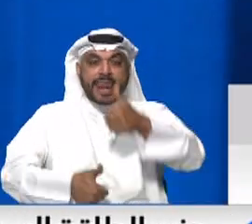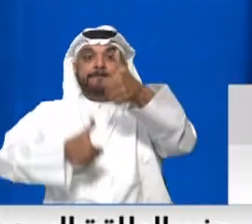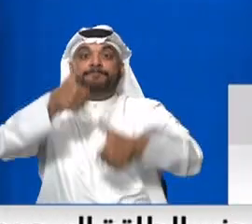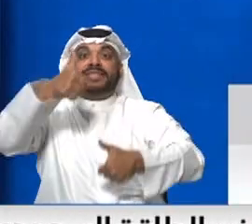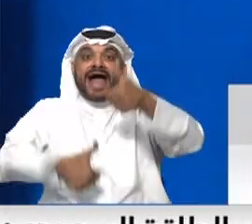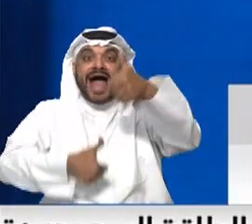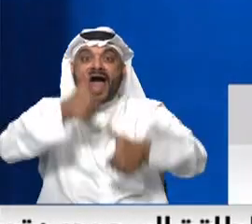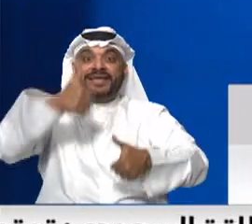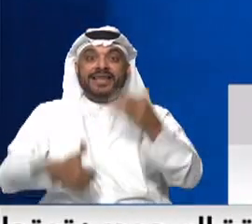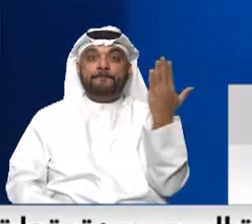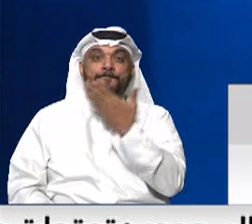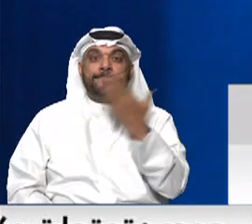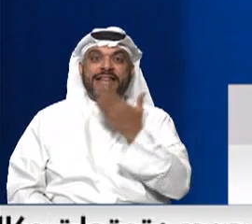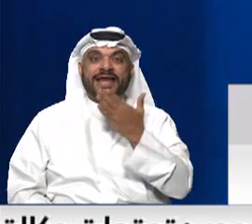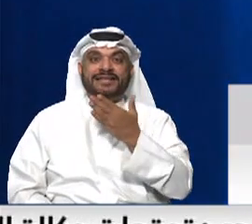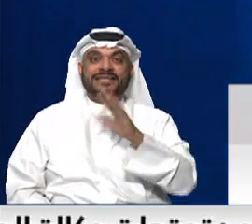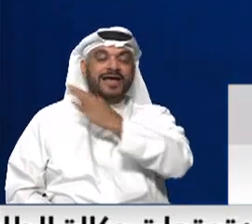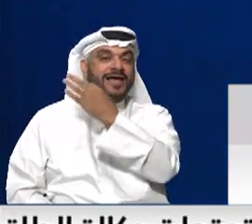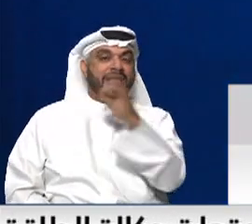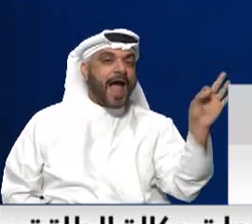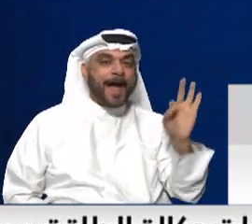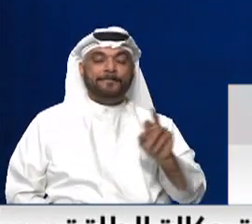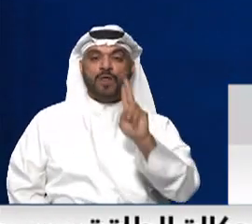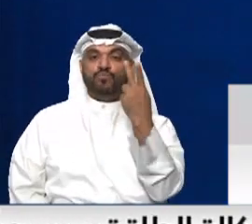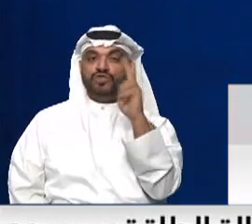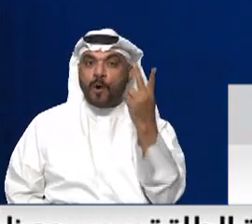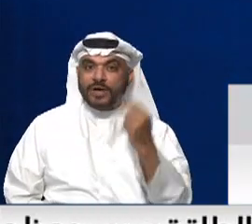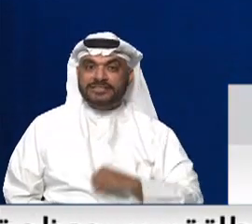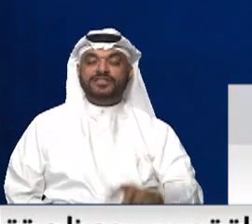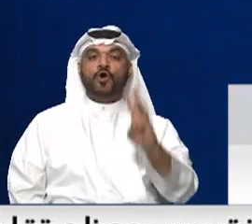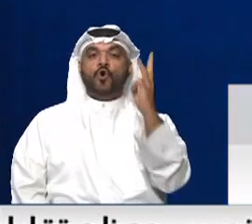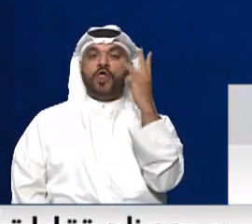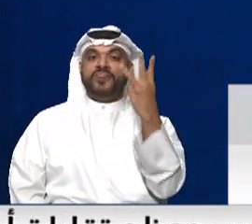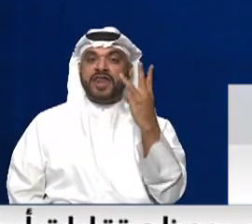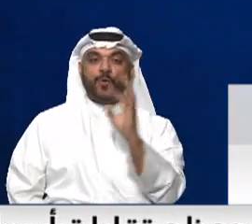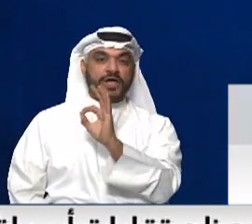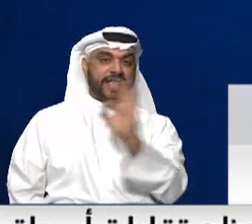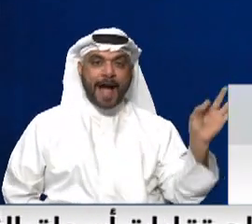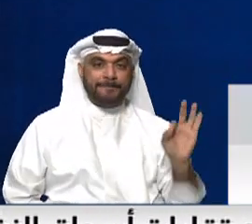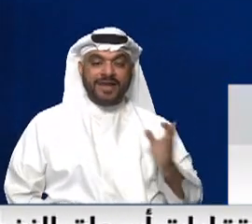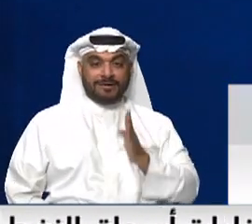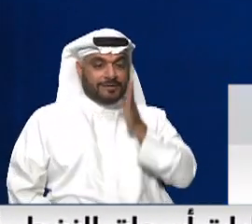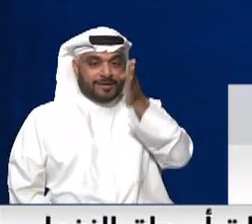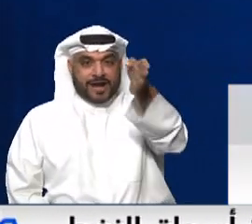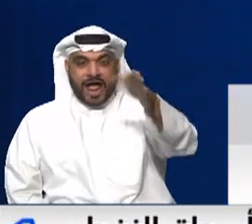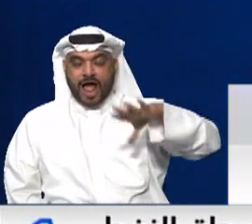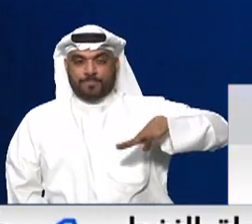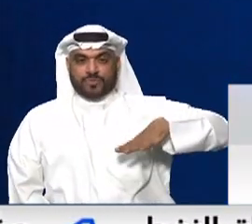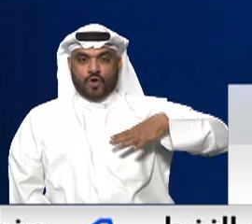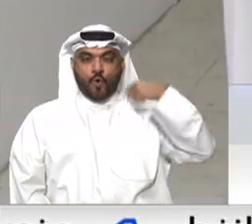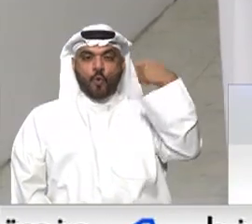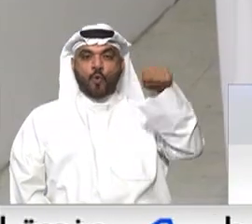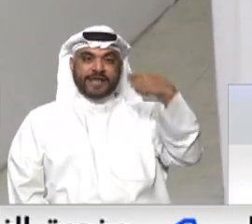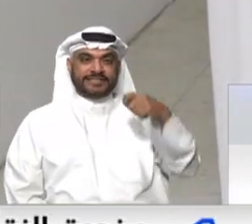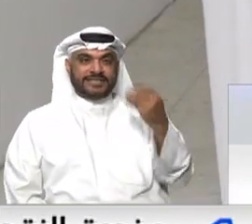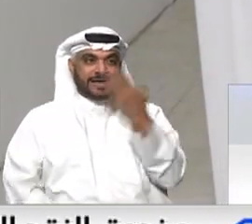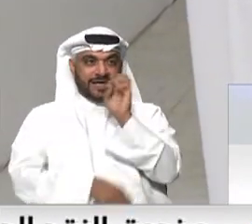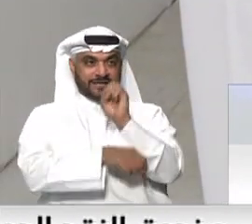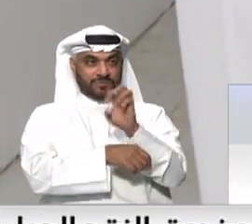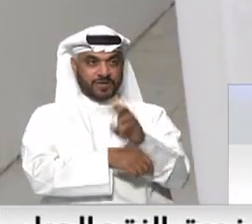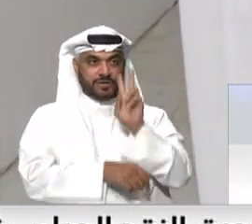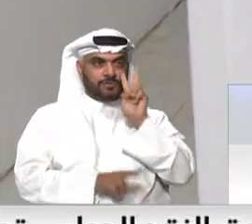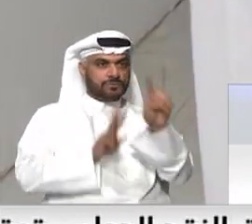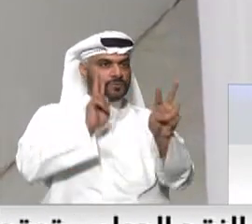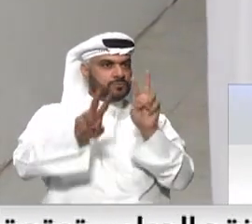جهود الادارات المدرسيه وحرصها على تحقيق اهداف الوزاره واضاف الوزير العدواني ان الوزاره